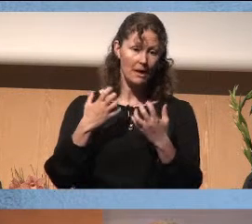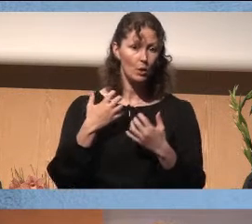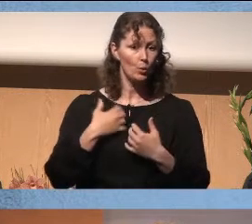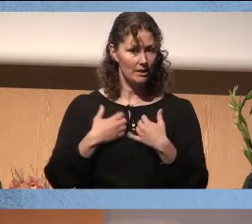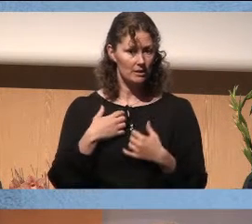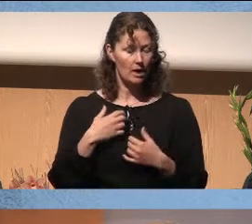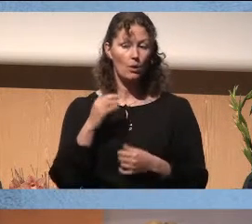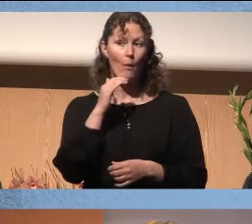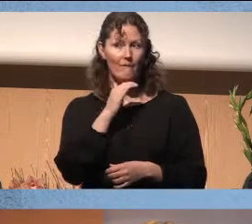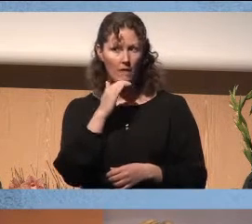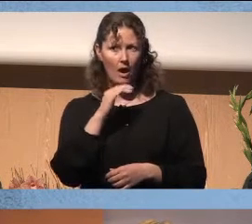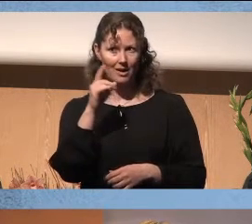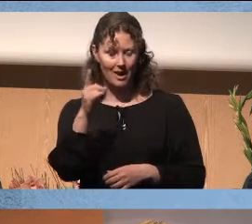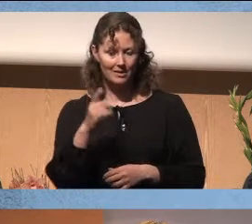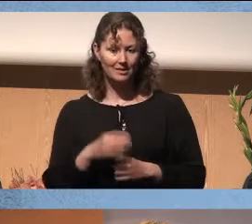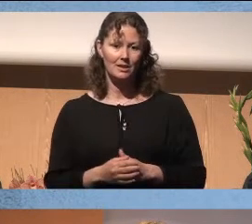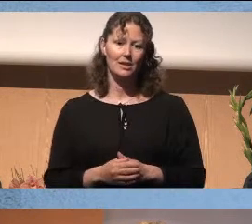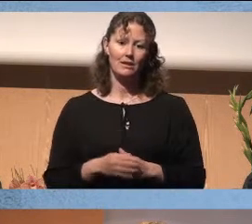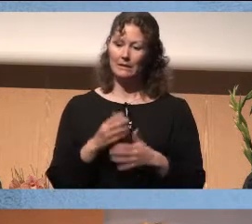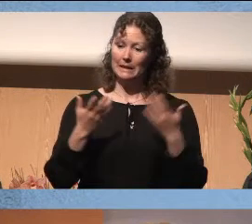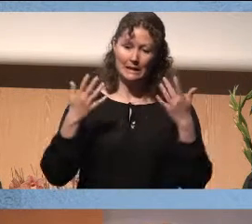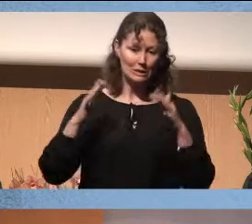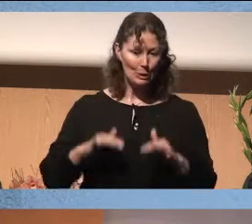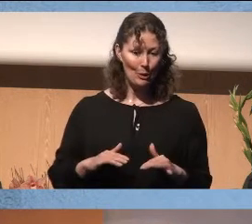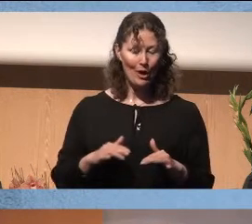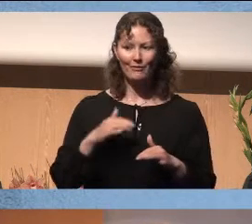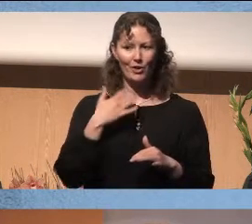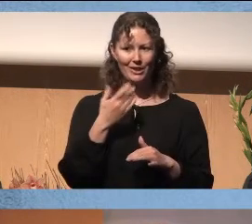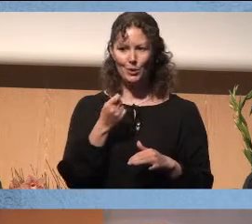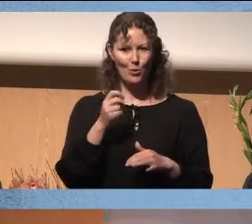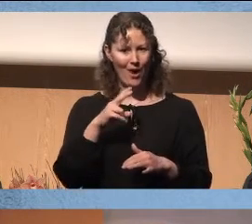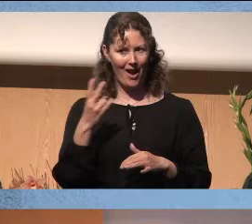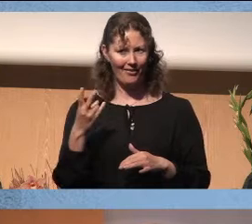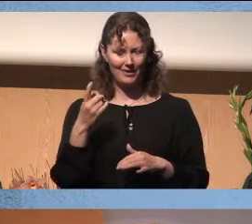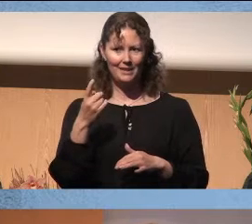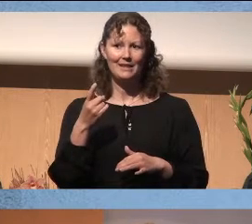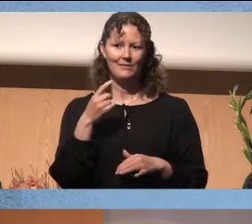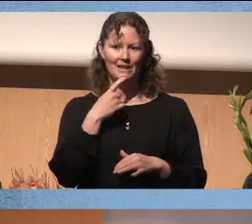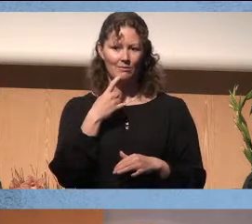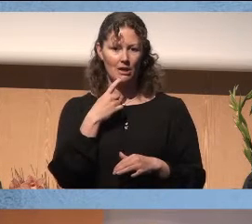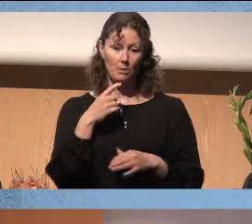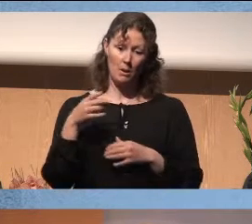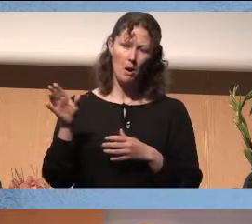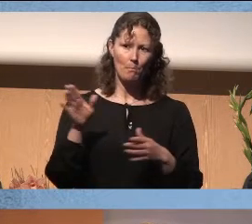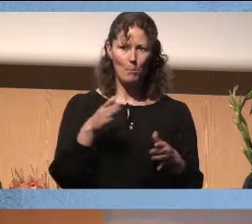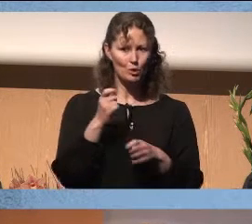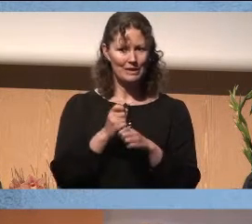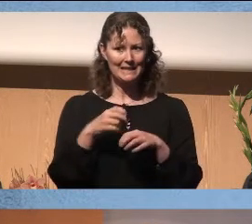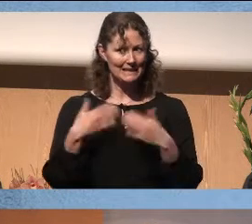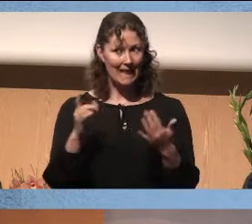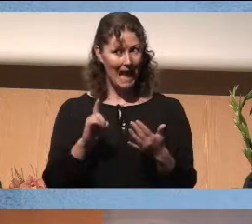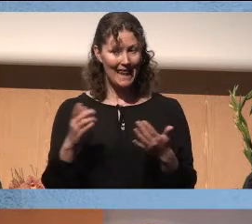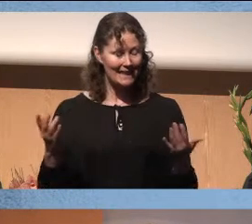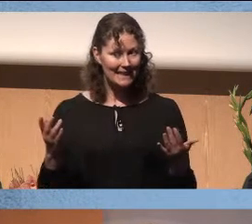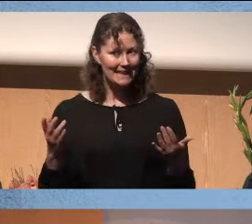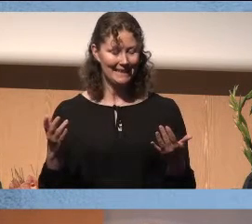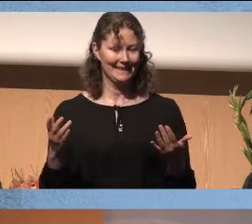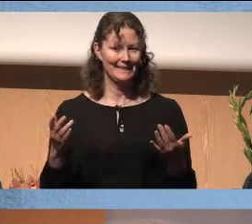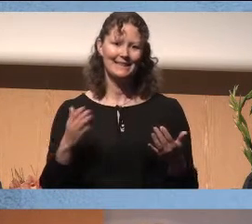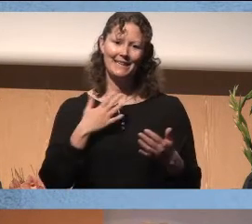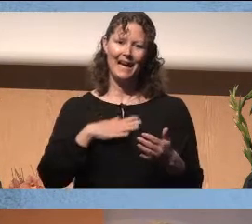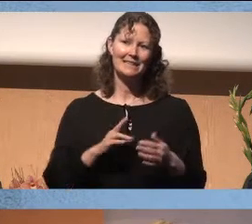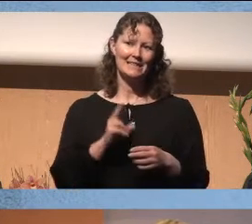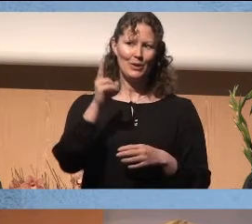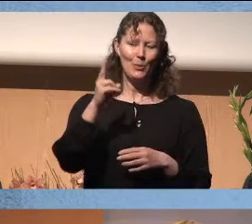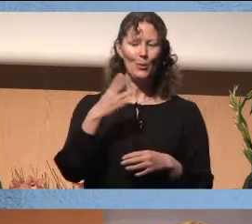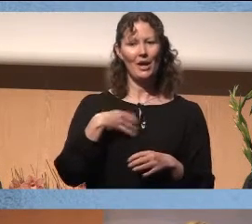og vakkert. Det hverken snør eller noe annet I Finnmark. Det blåser nesten ikke heller. Helse Nord